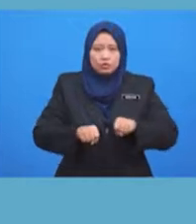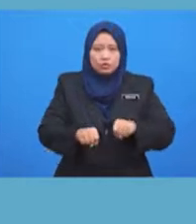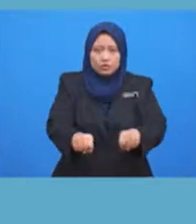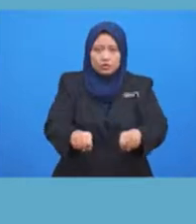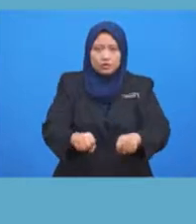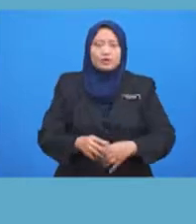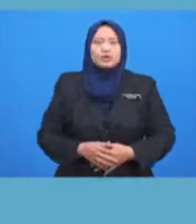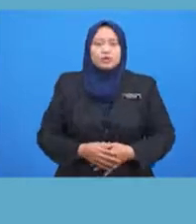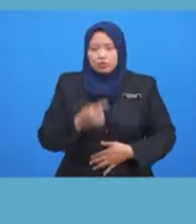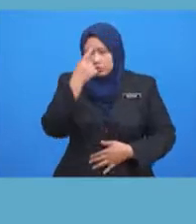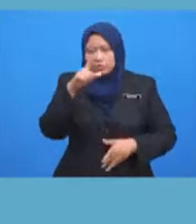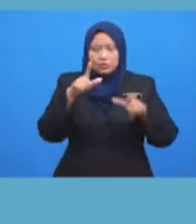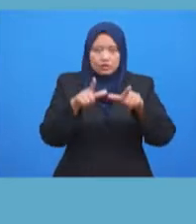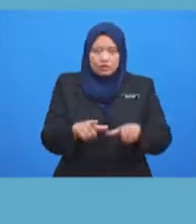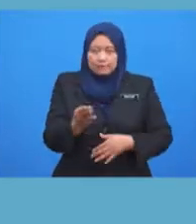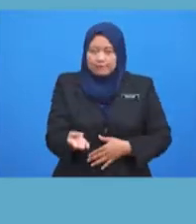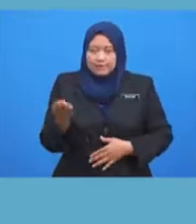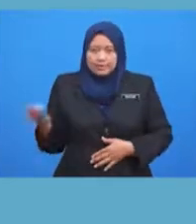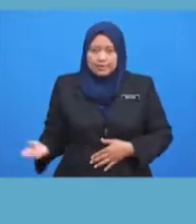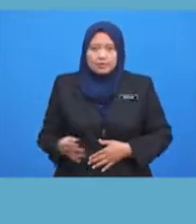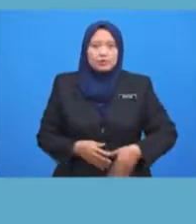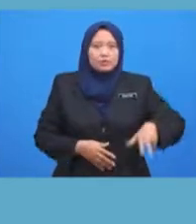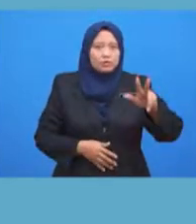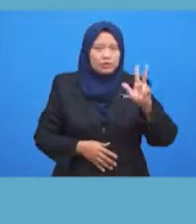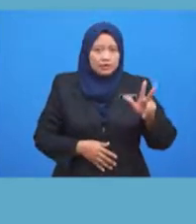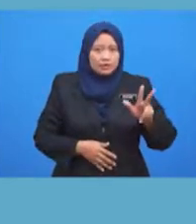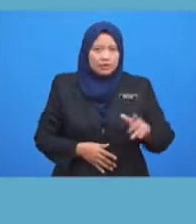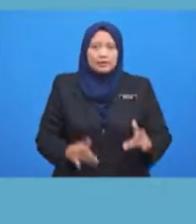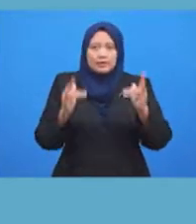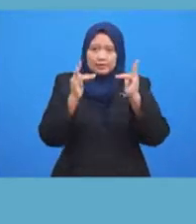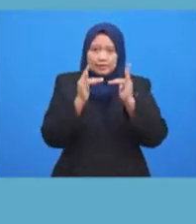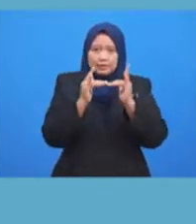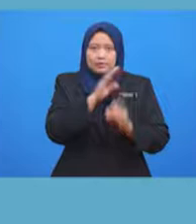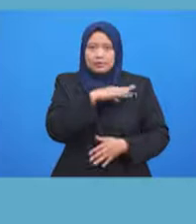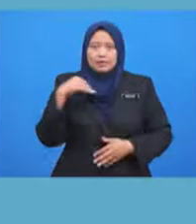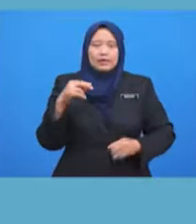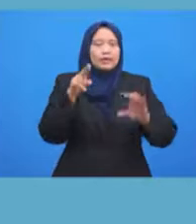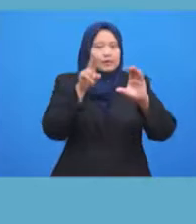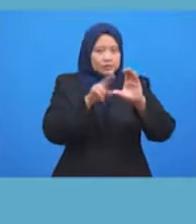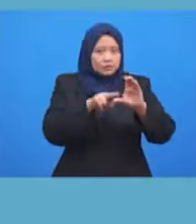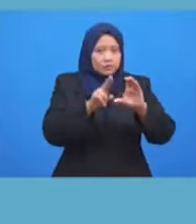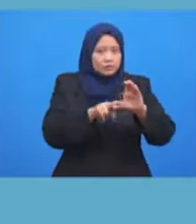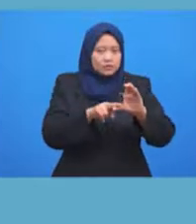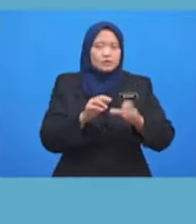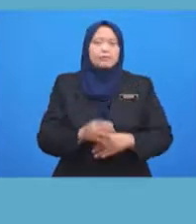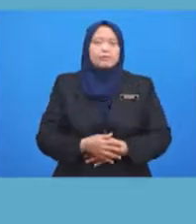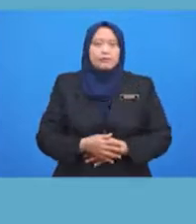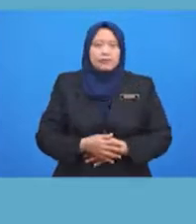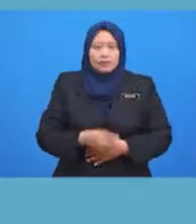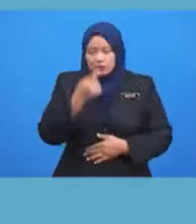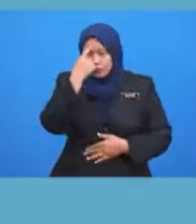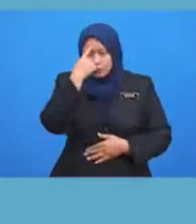untuk meletakkan bahan dan alatan. Yang ketiga, katil dan kerusi facial yang digunakan